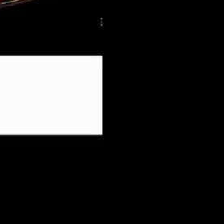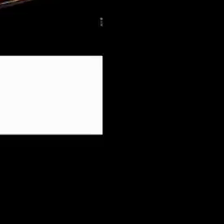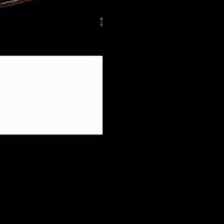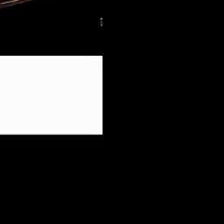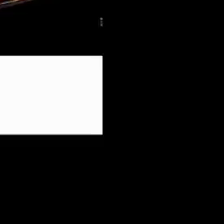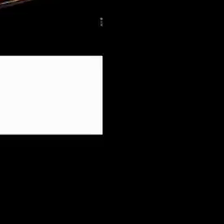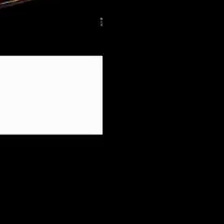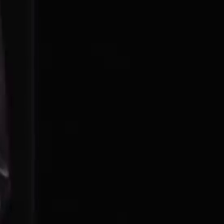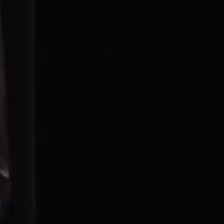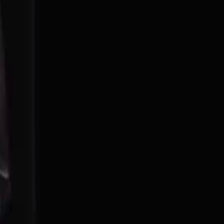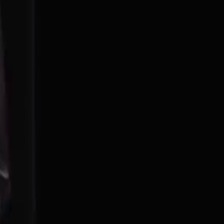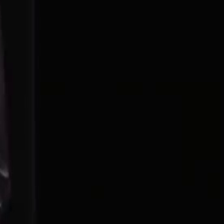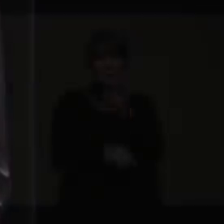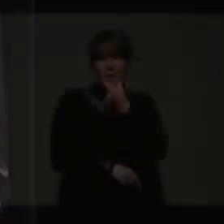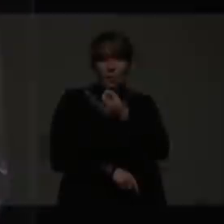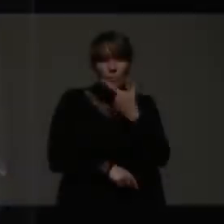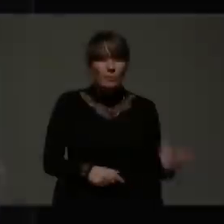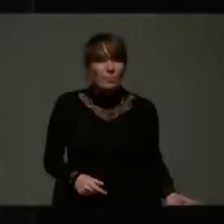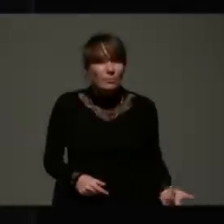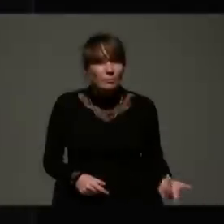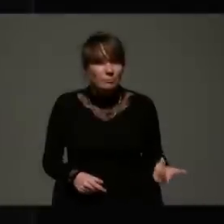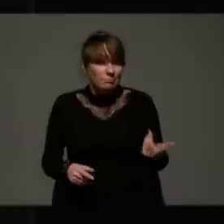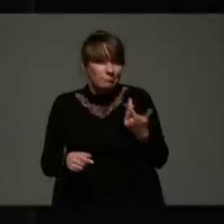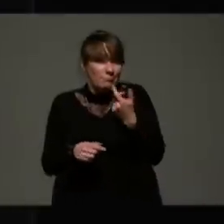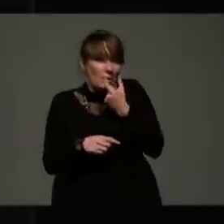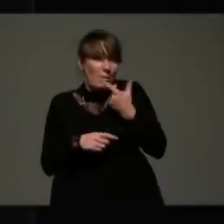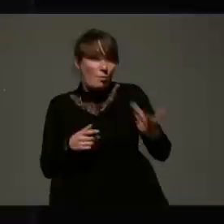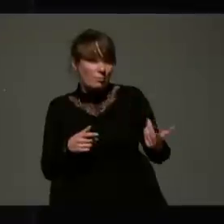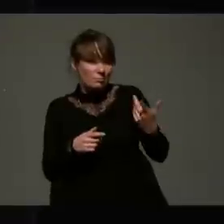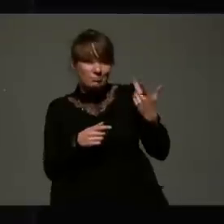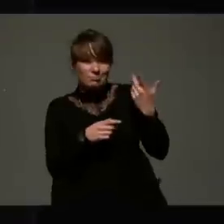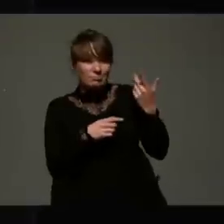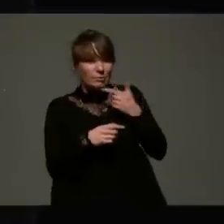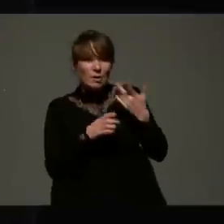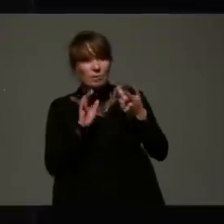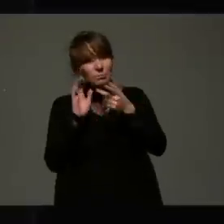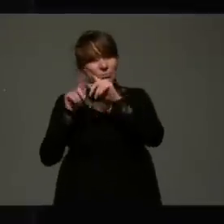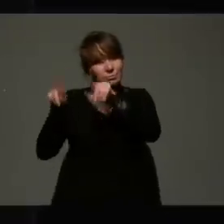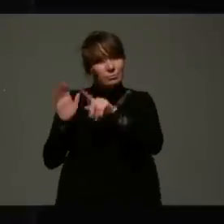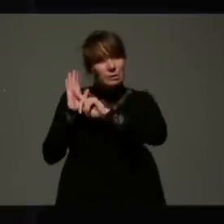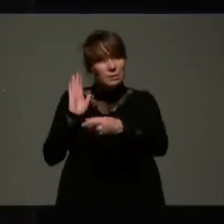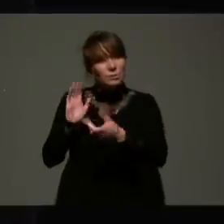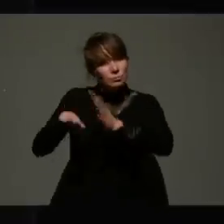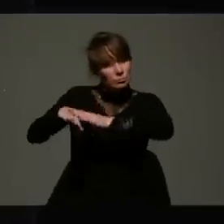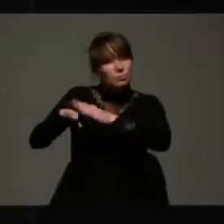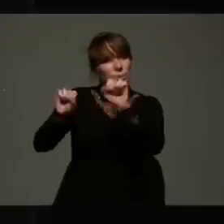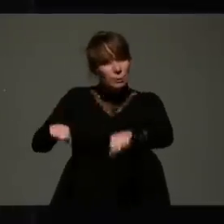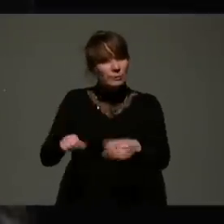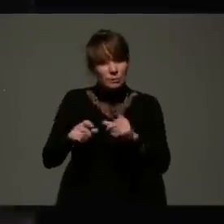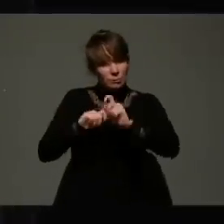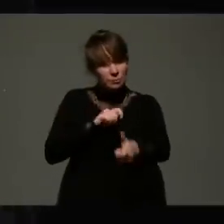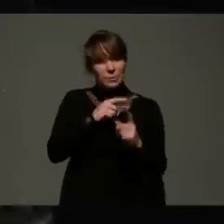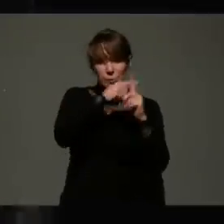médicament. C'est un médicament, donc comme tout médicament, ça peut se prescrire, ça a des effets positifs et